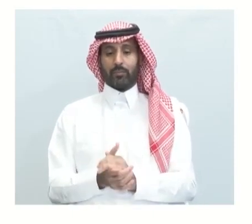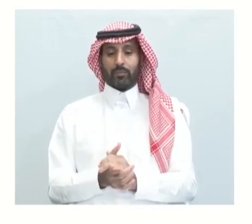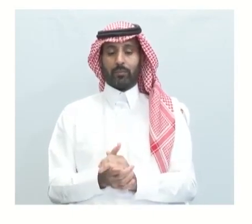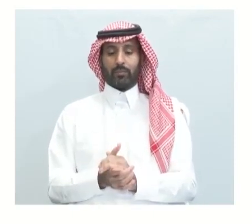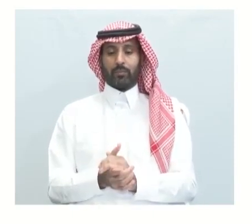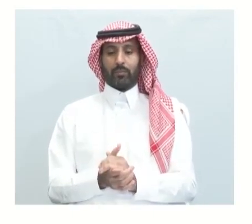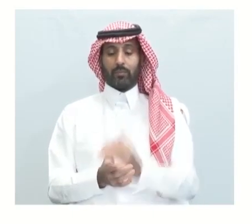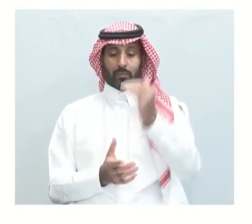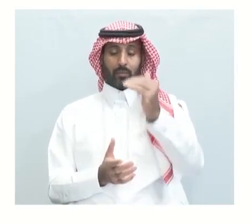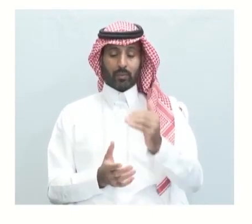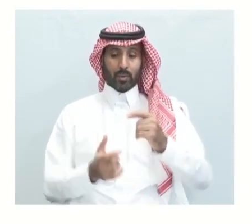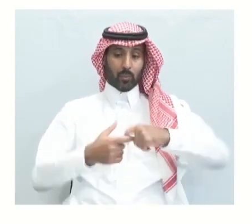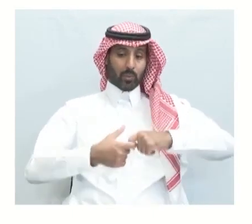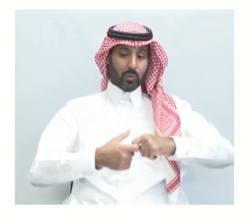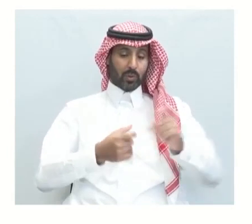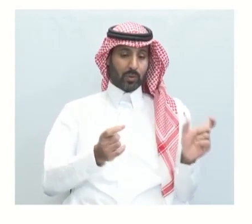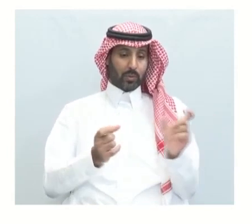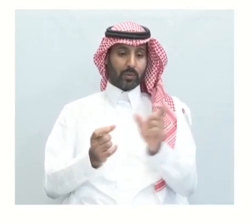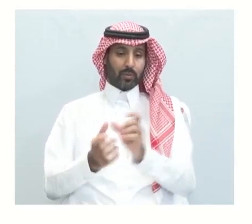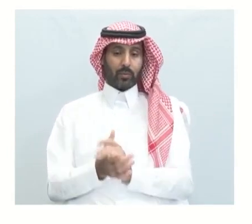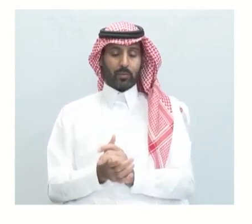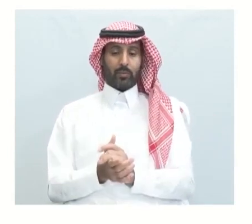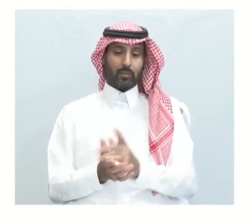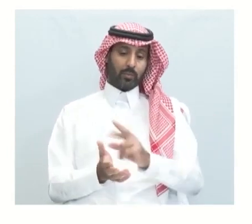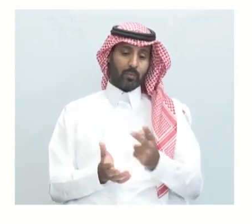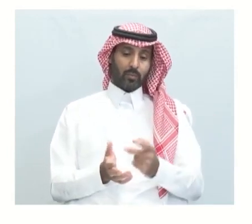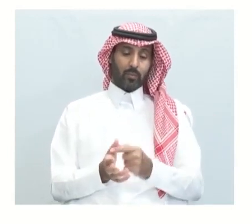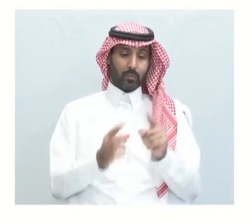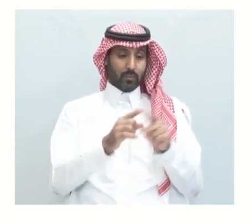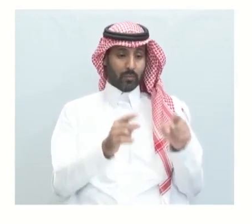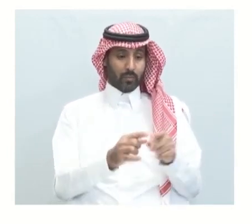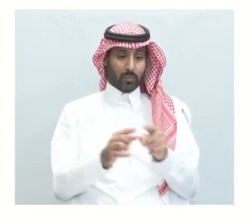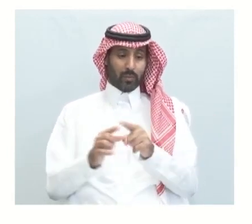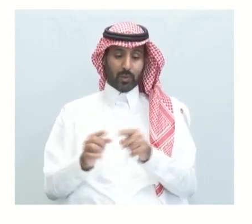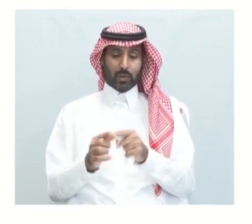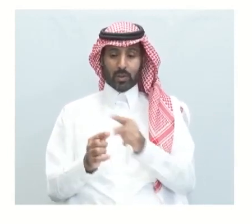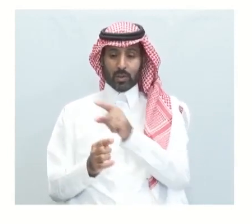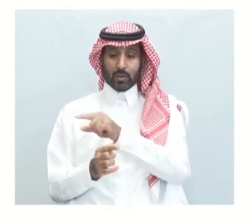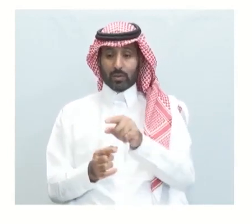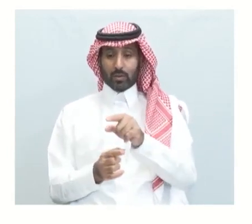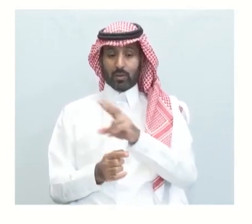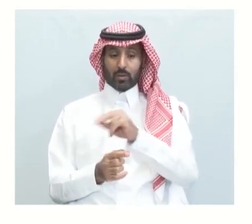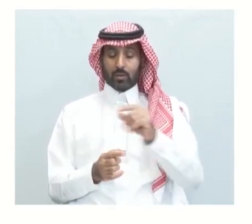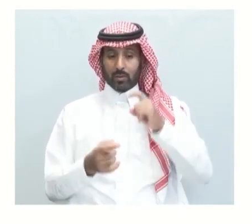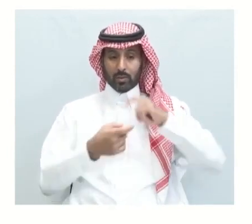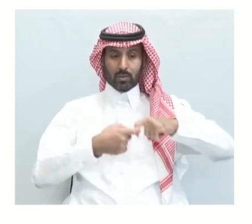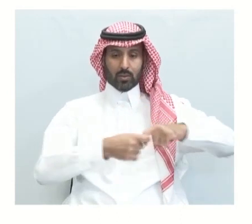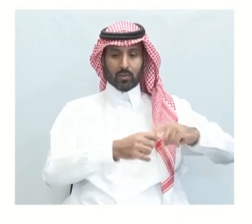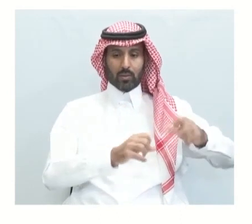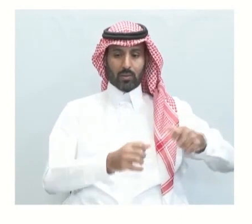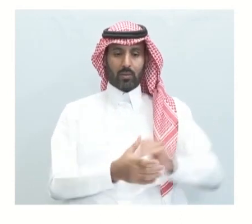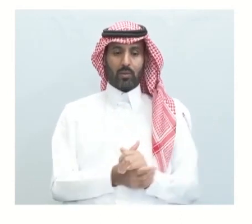اذا القائمه المترابطه هي نوع من هياكل بيانات الخطيه التي تشبه سلسله من